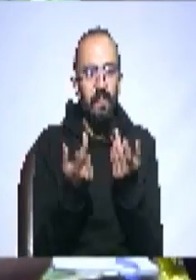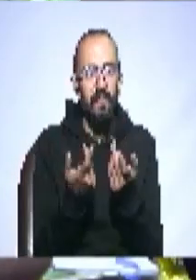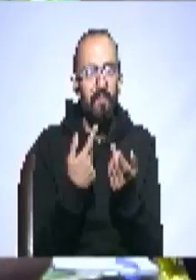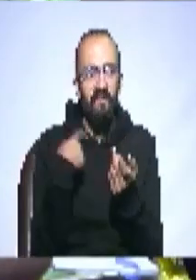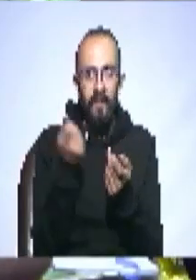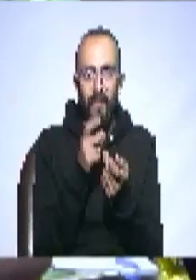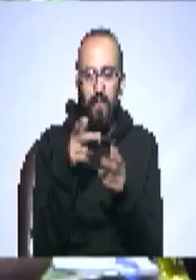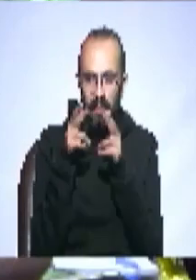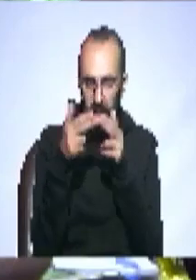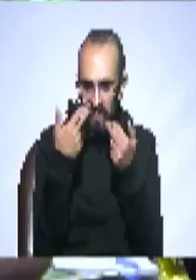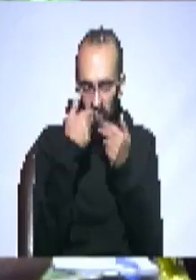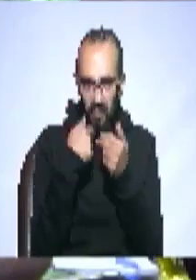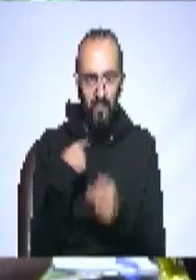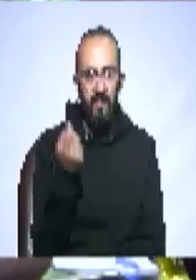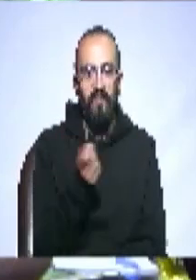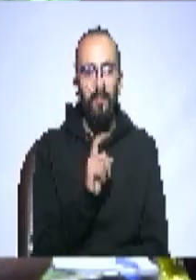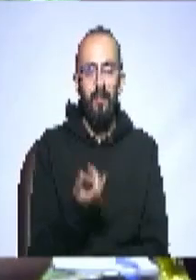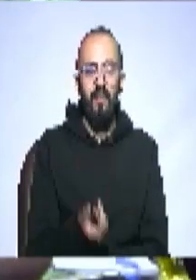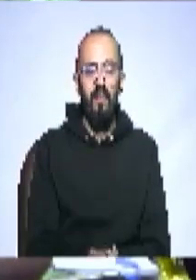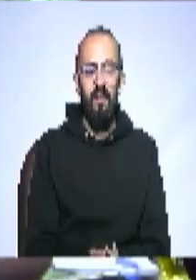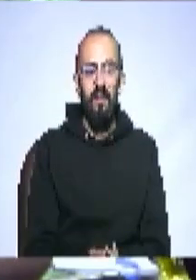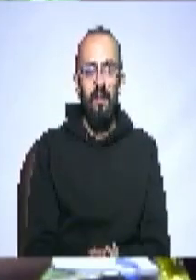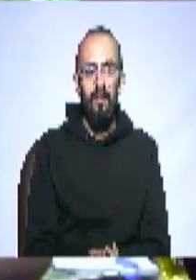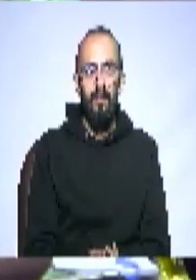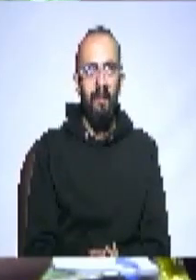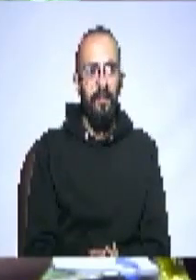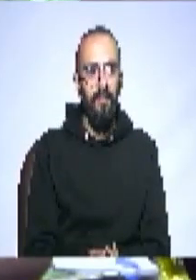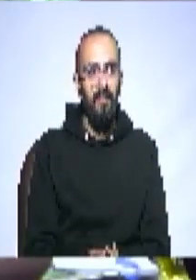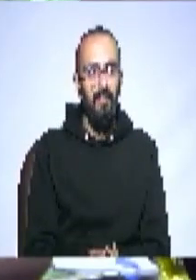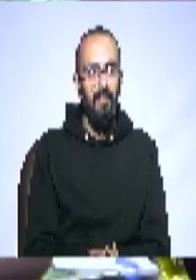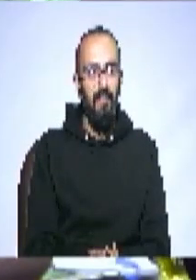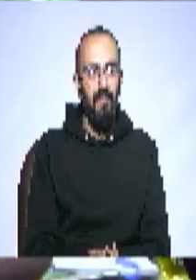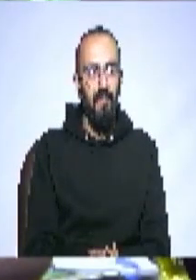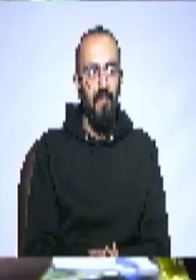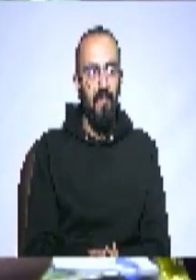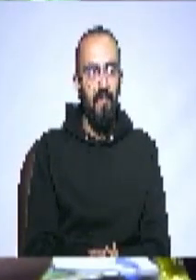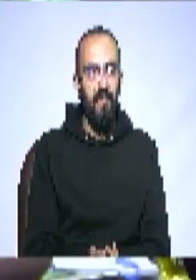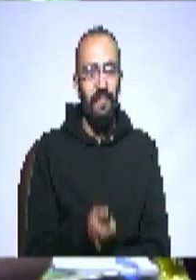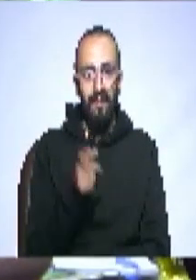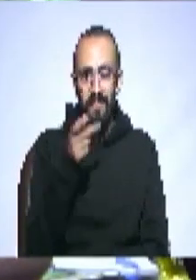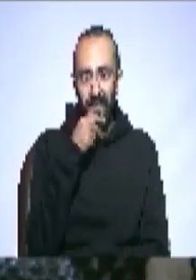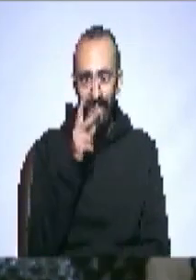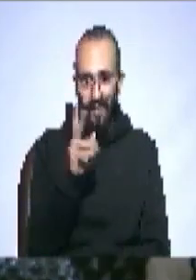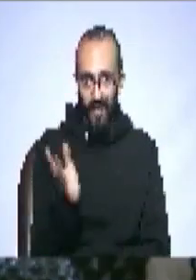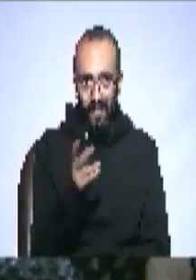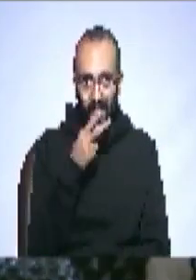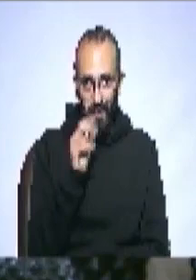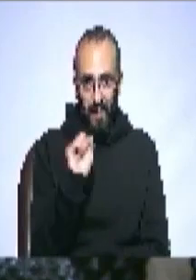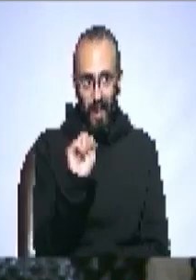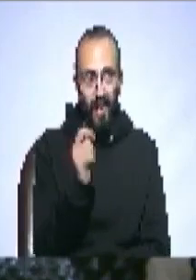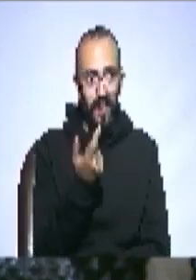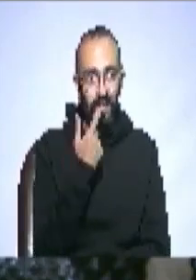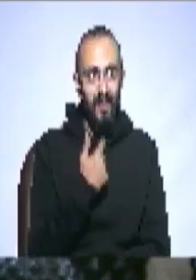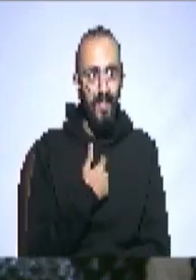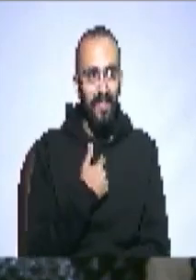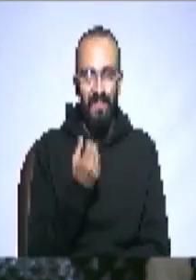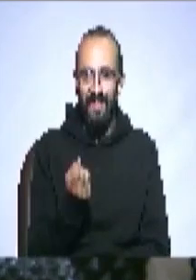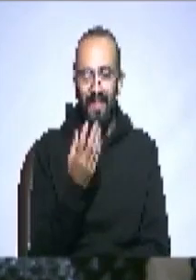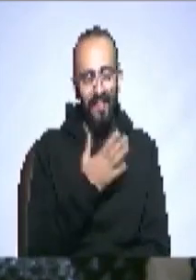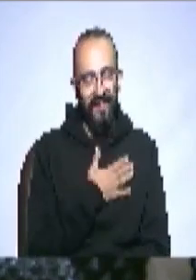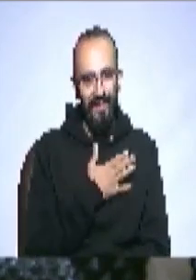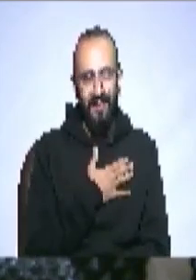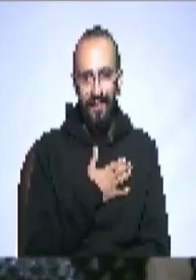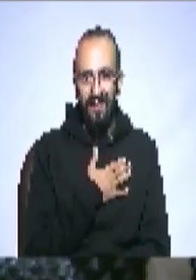عارف يعني، مش انت صاحبه لا طبعا صاحبه الفرح يعني. انت منوره